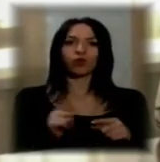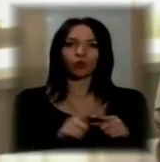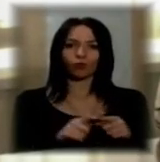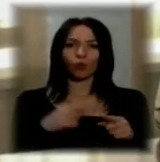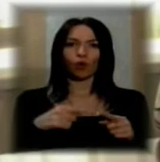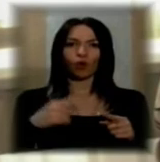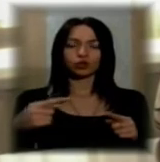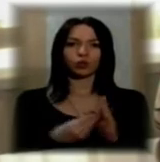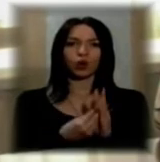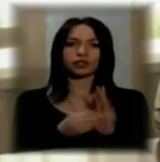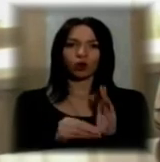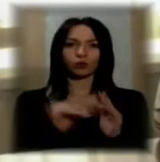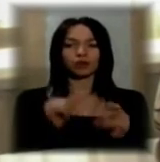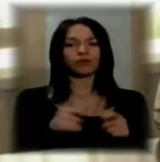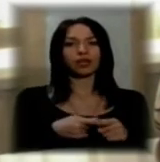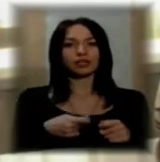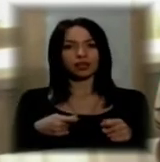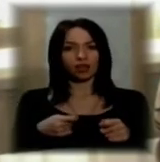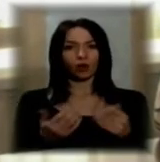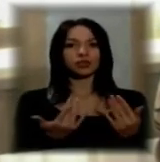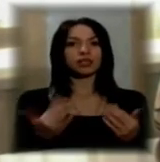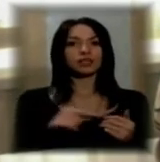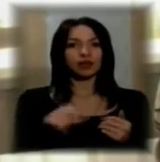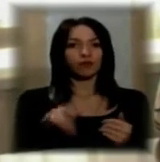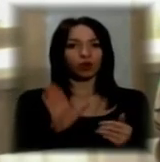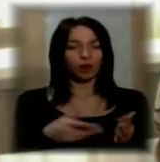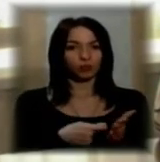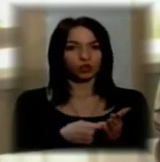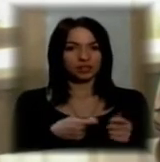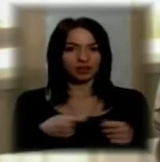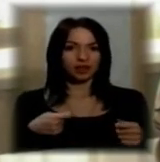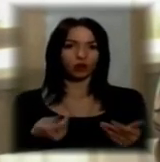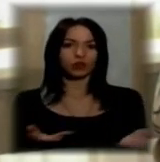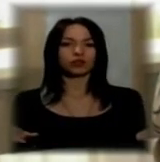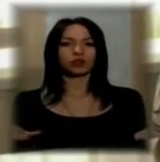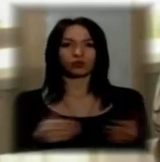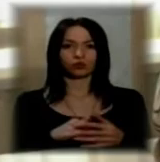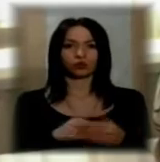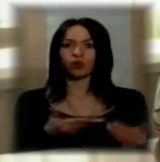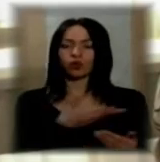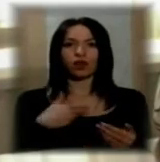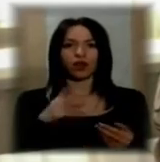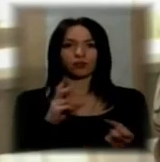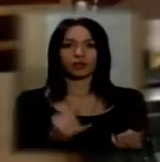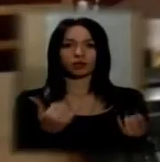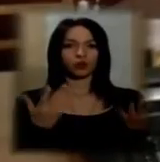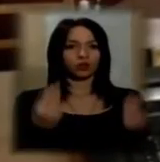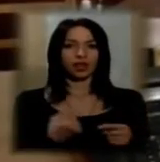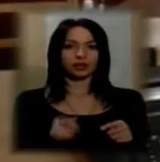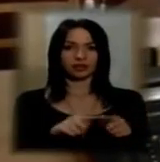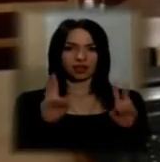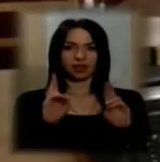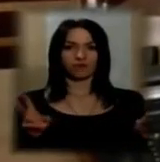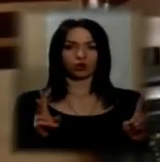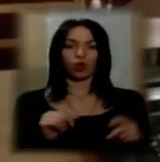закупівлі і затягується. Скільки вона буде затягуватись, ну, нам на сьогоднішній день це невідомо. Окрім